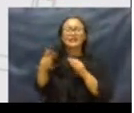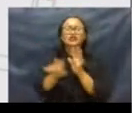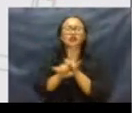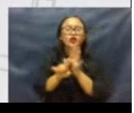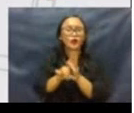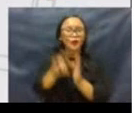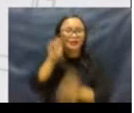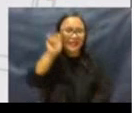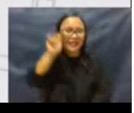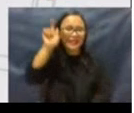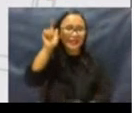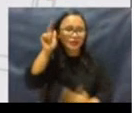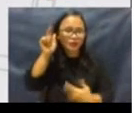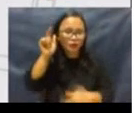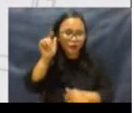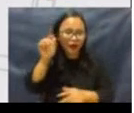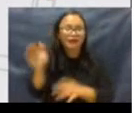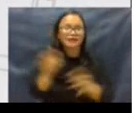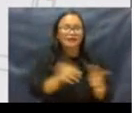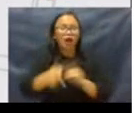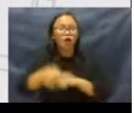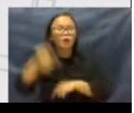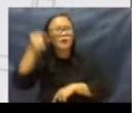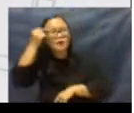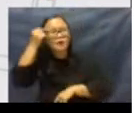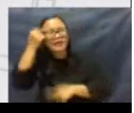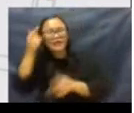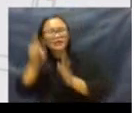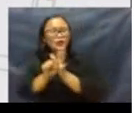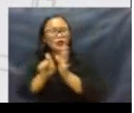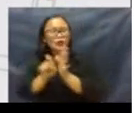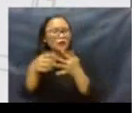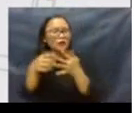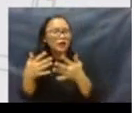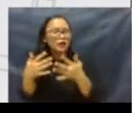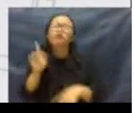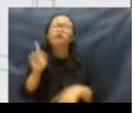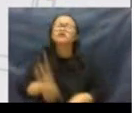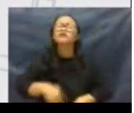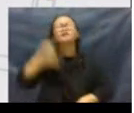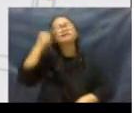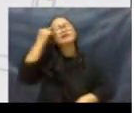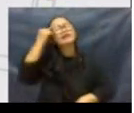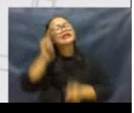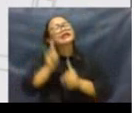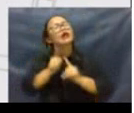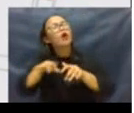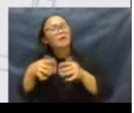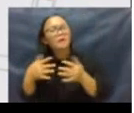Saya berpikir, itu contohnya adalah saya jadi kepikiran bahwa, atau berarti,